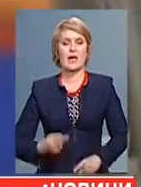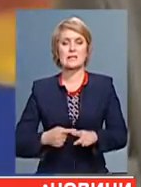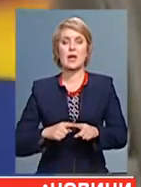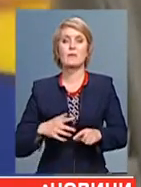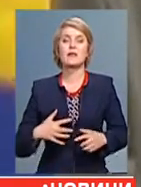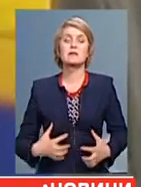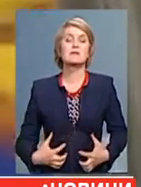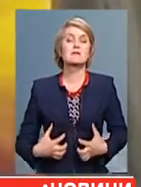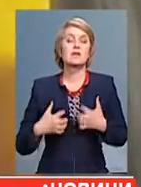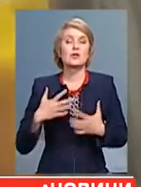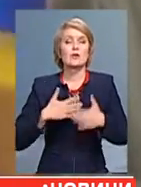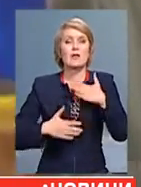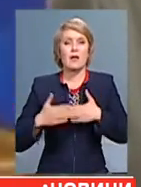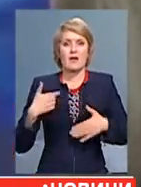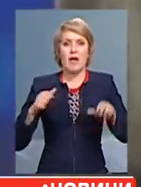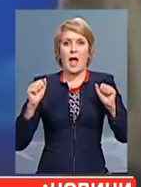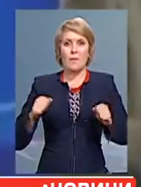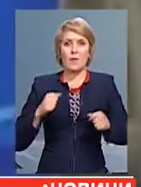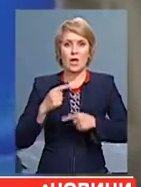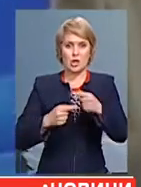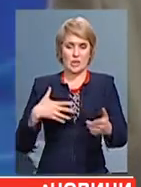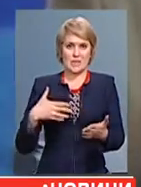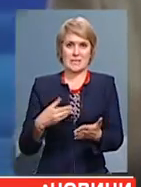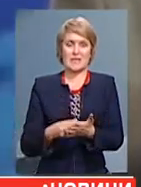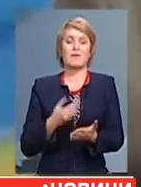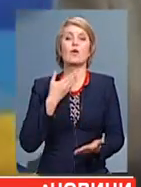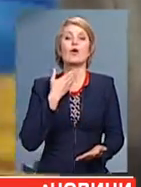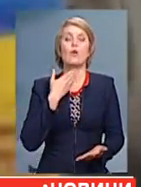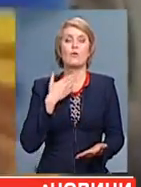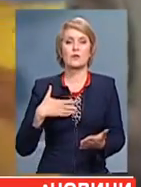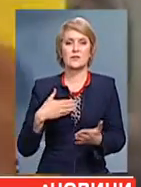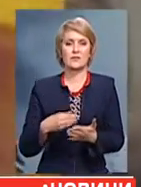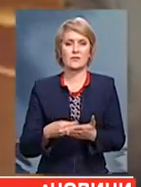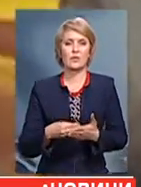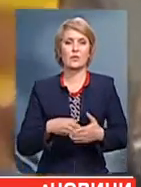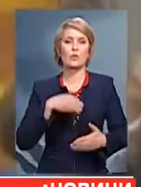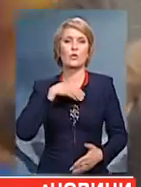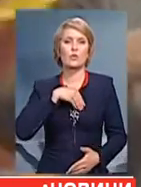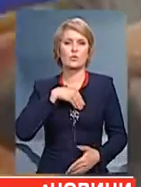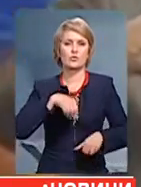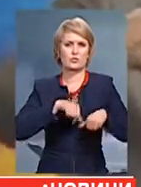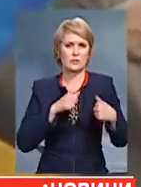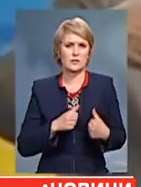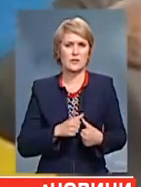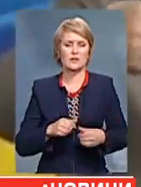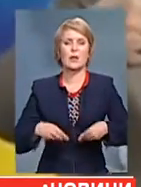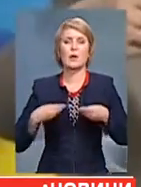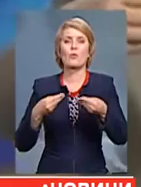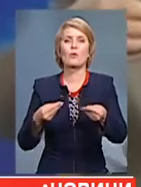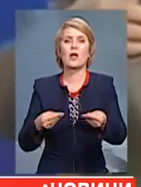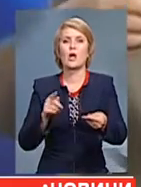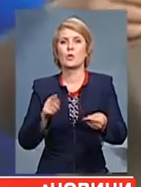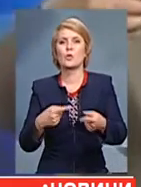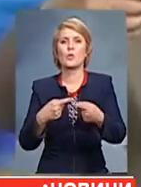радувало, що я міг через свій голос, через свою душу і серце подати ту чи